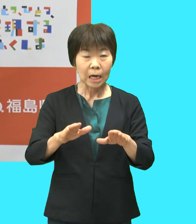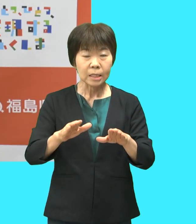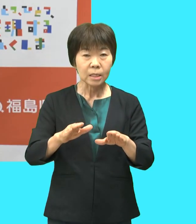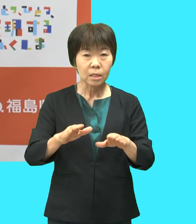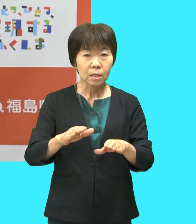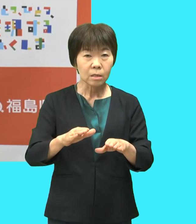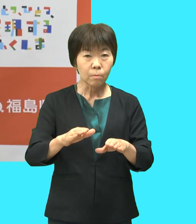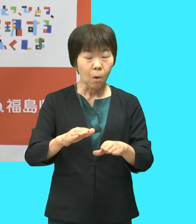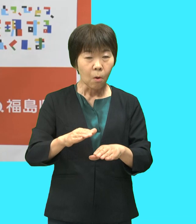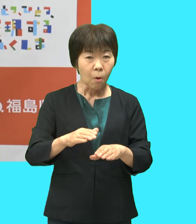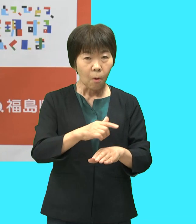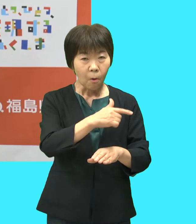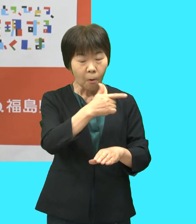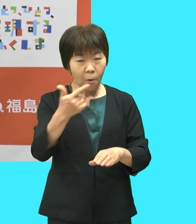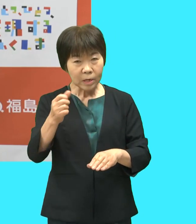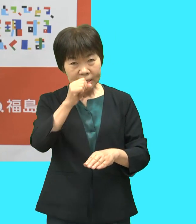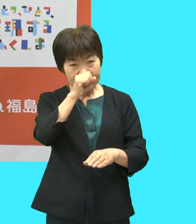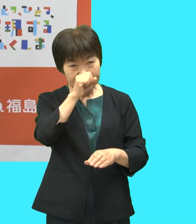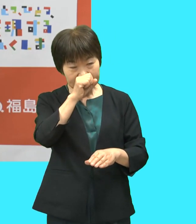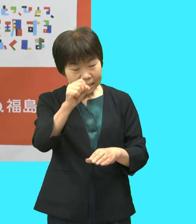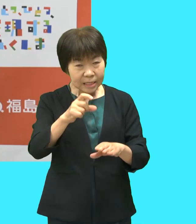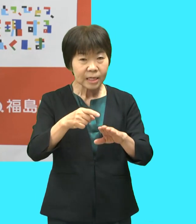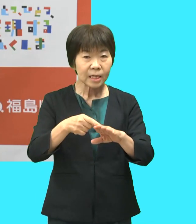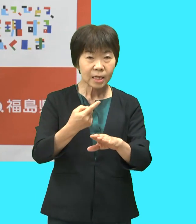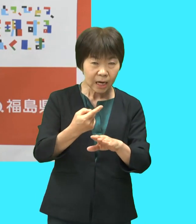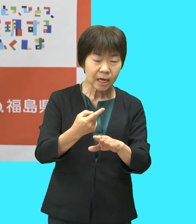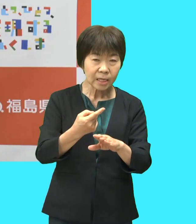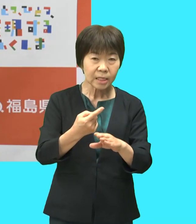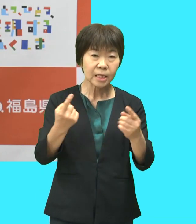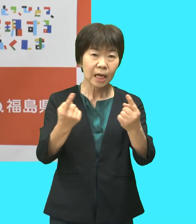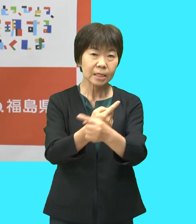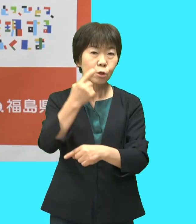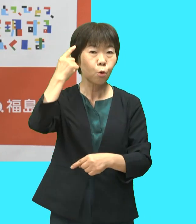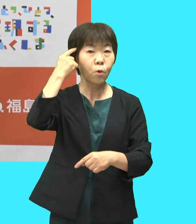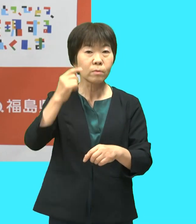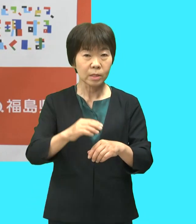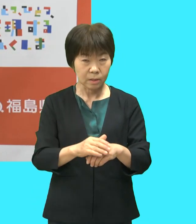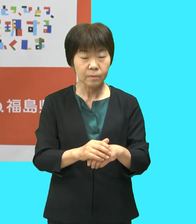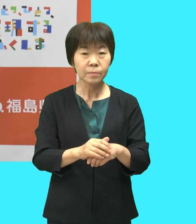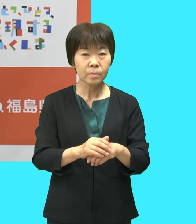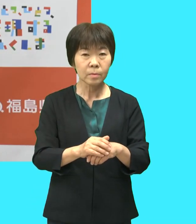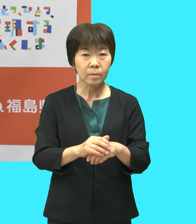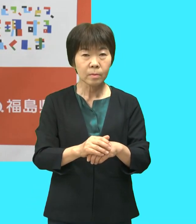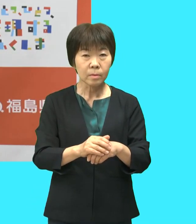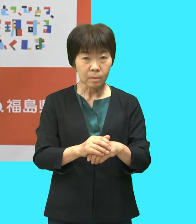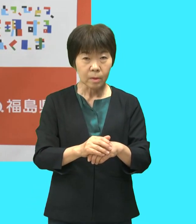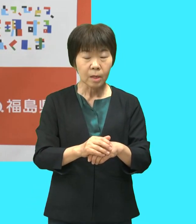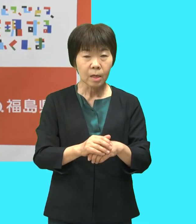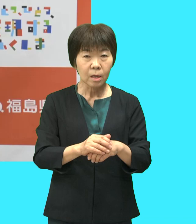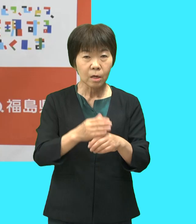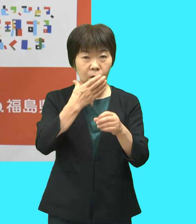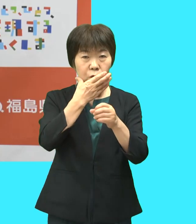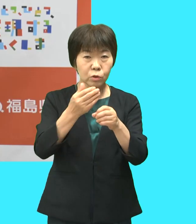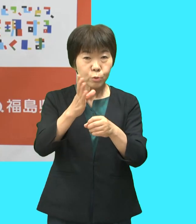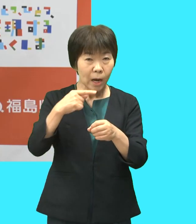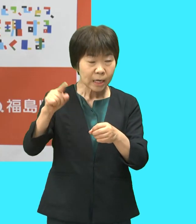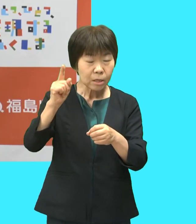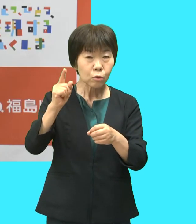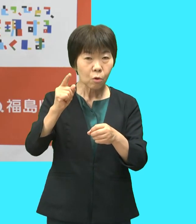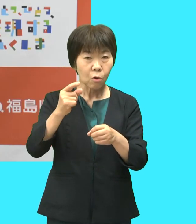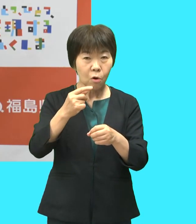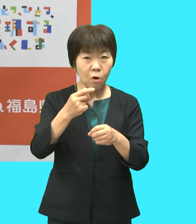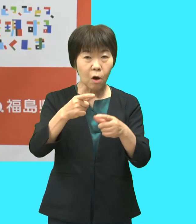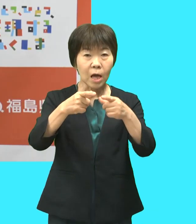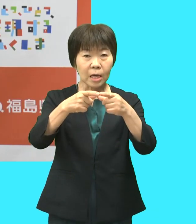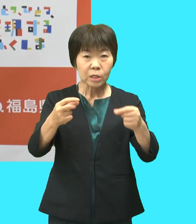なチャンスが福島にとって現れたと考えております。もともと福島県の日本酒等を非